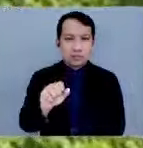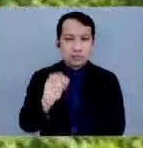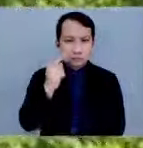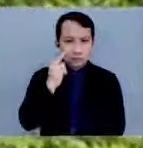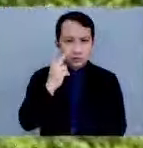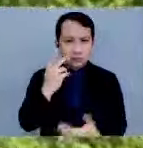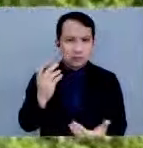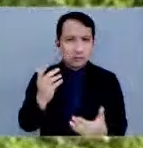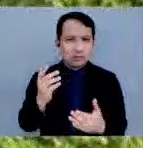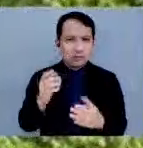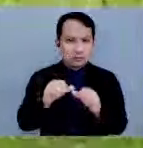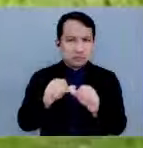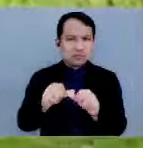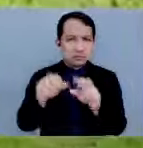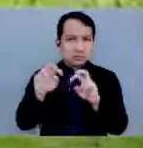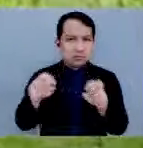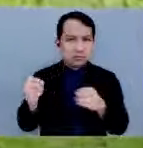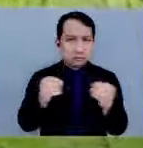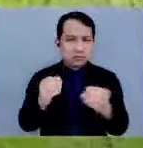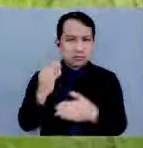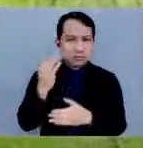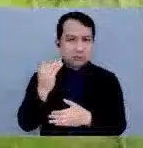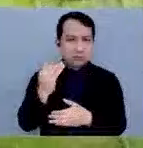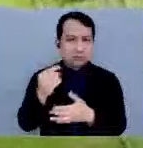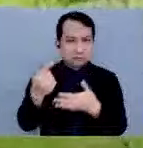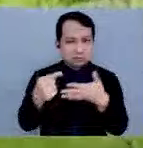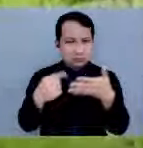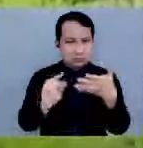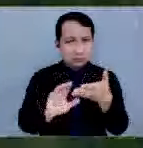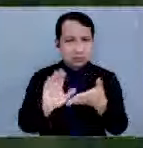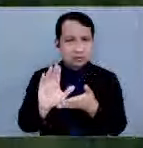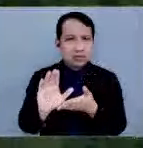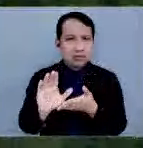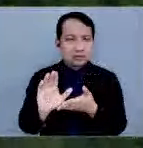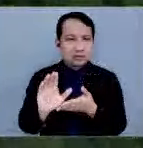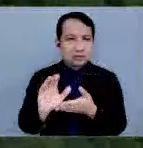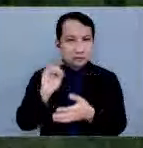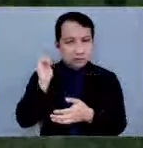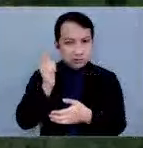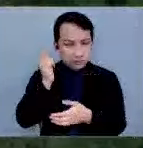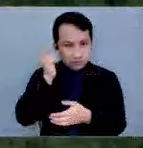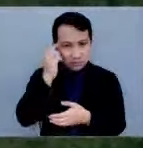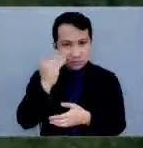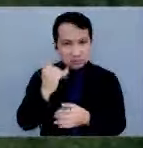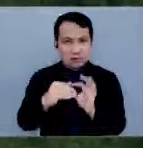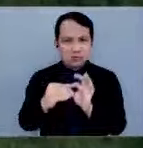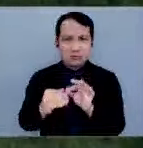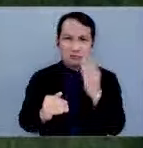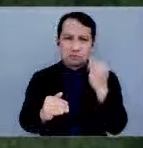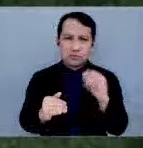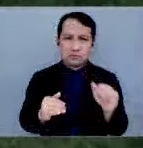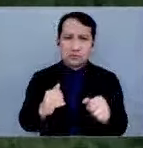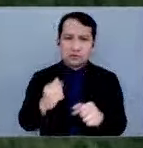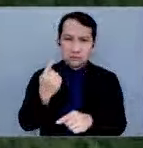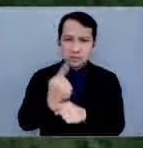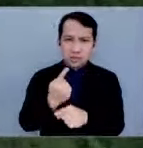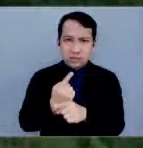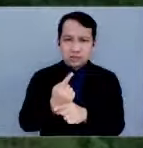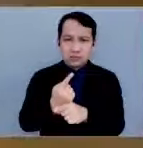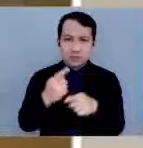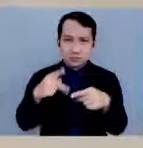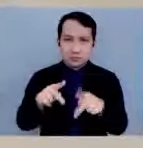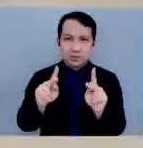tuloy pa rin ang operasyon nito. Ininspeksyon na rin daw ito ng provincial government ng Bohol para malaman kung may tamang permit at ECC ang mga